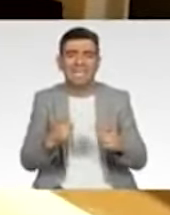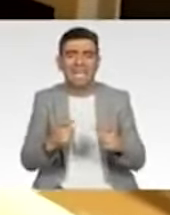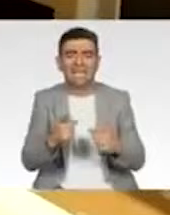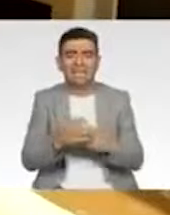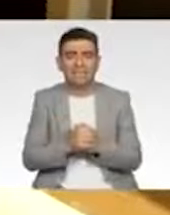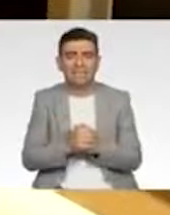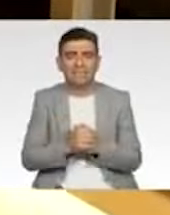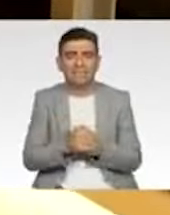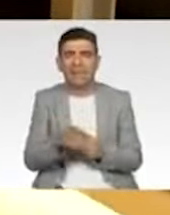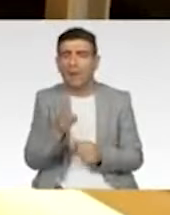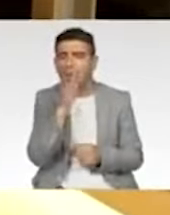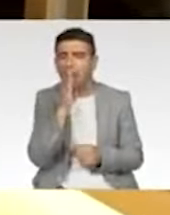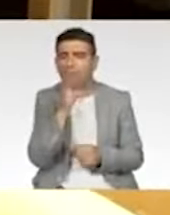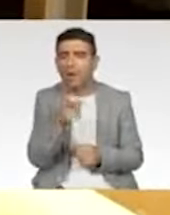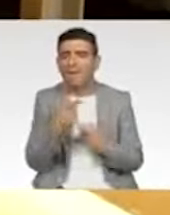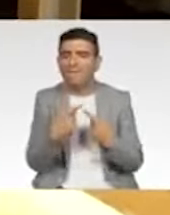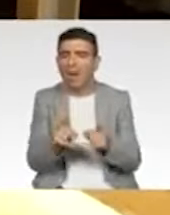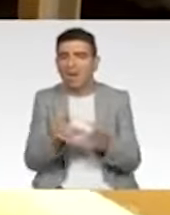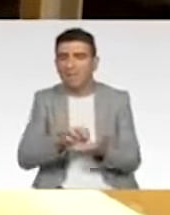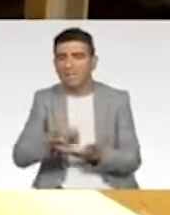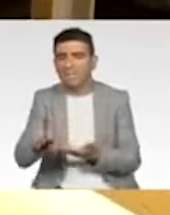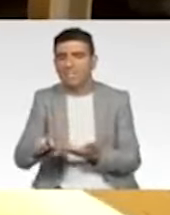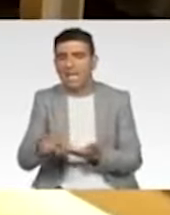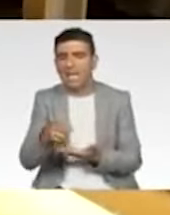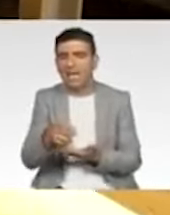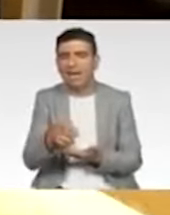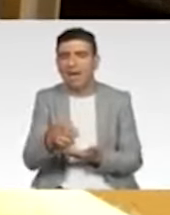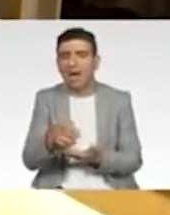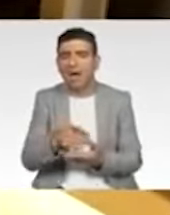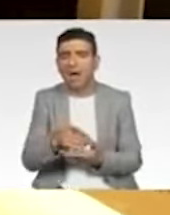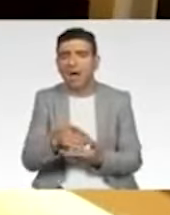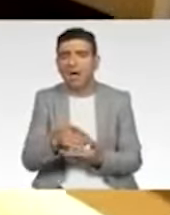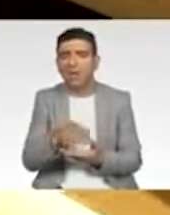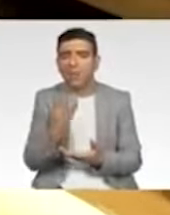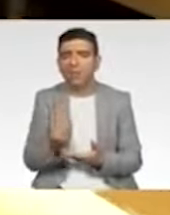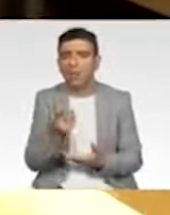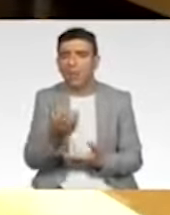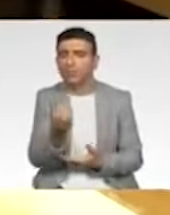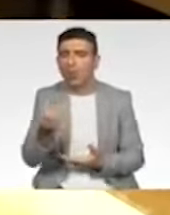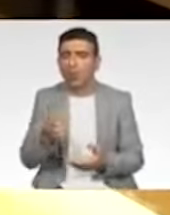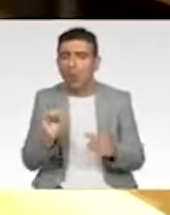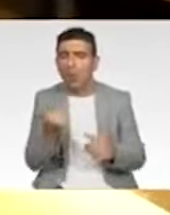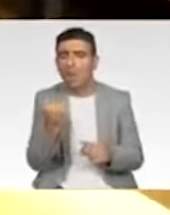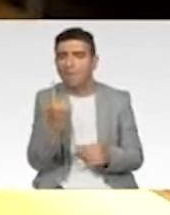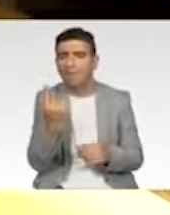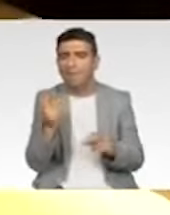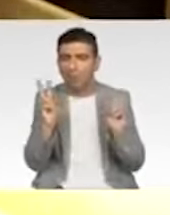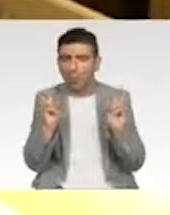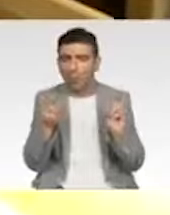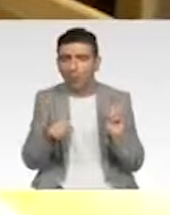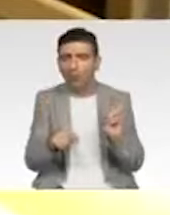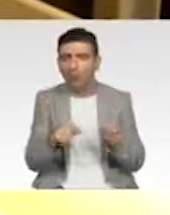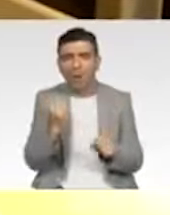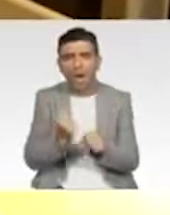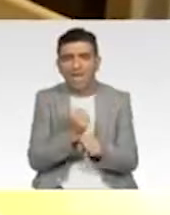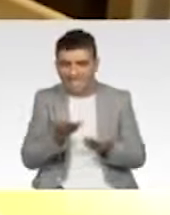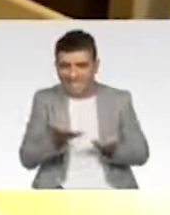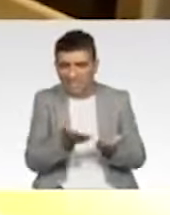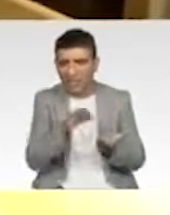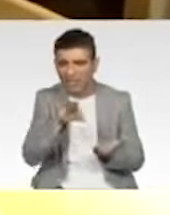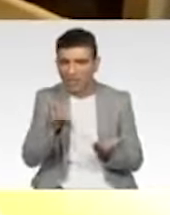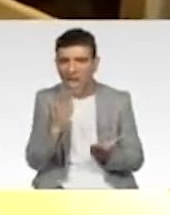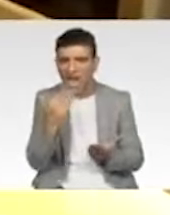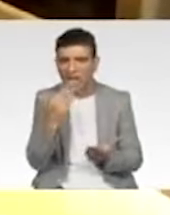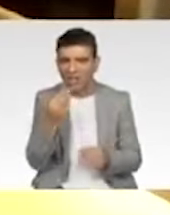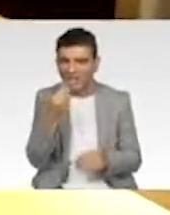tarafa, yapraklarının başka tarafa, yani nevi nevi ayrıldığı yerdir. Çok önemli bir ünitedir. Odunsu kısımlar çaya